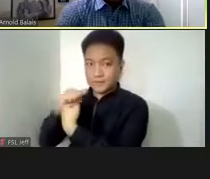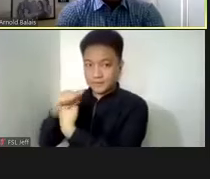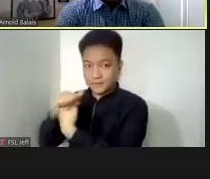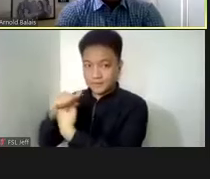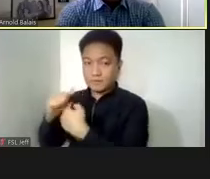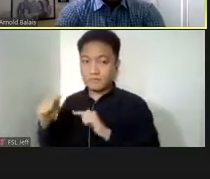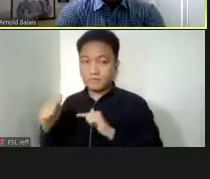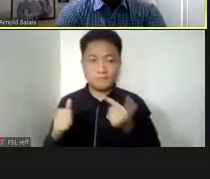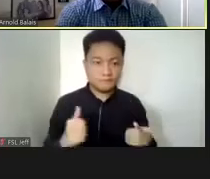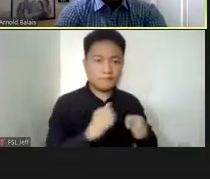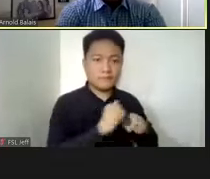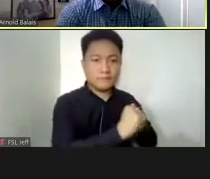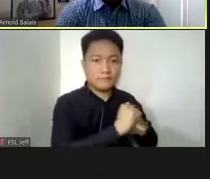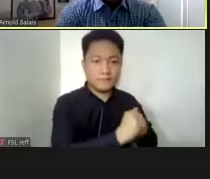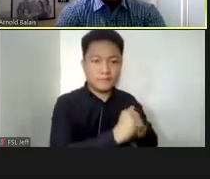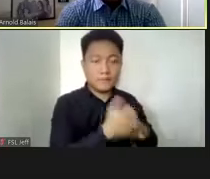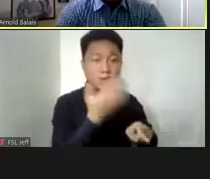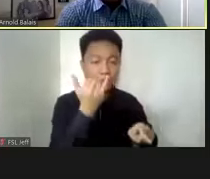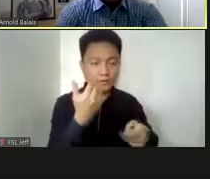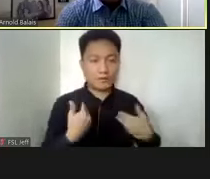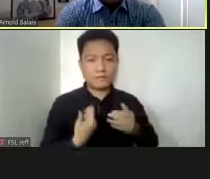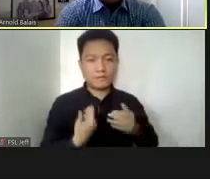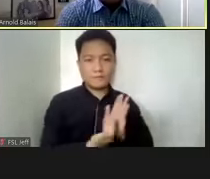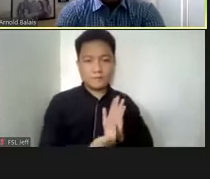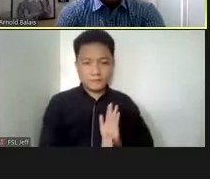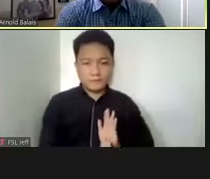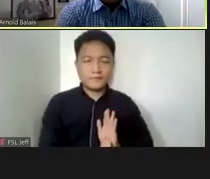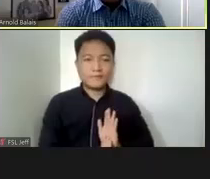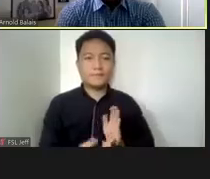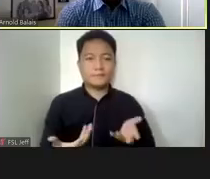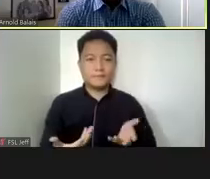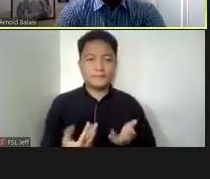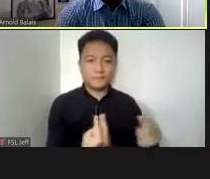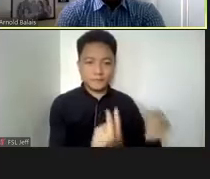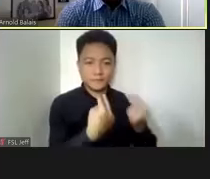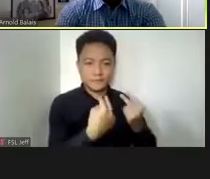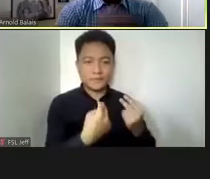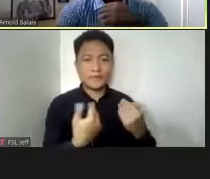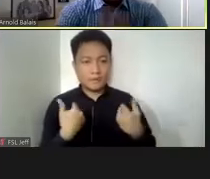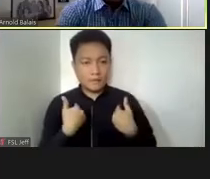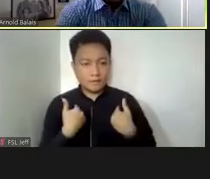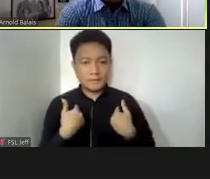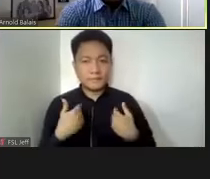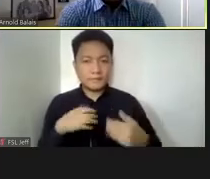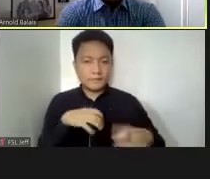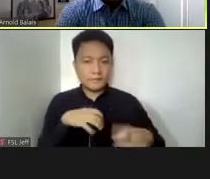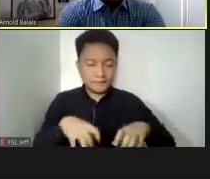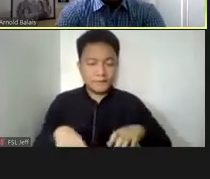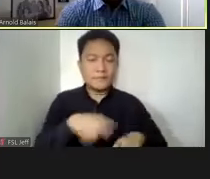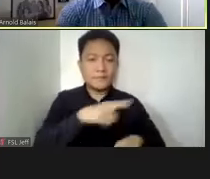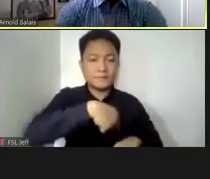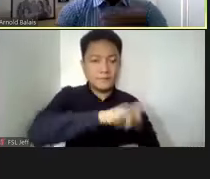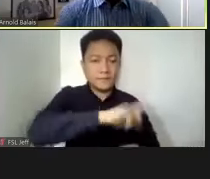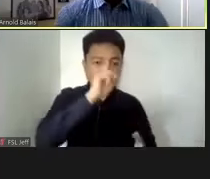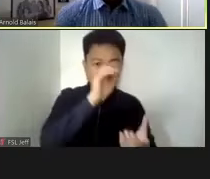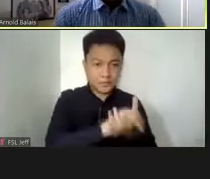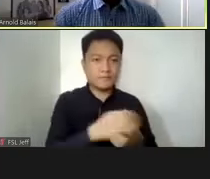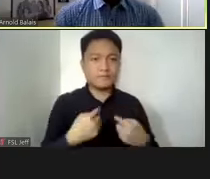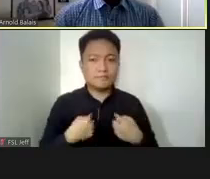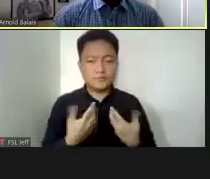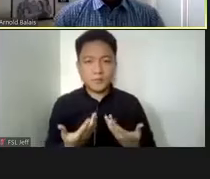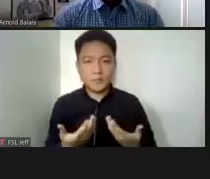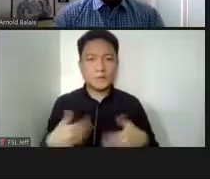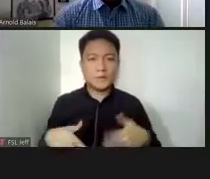mas naniniwala sila, credible na, oh, si Captain A yan, parang ganun eh. So, I have to protect my name also, but I really love